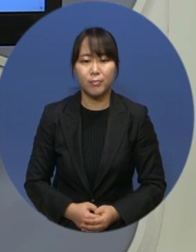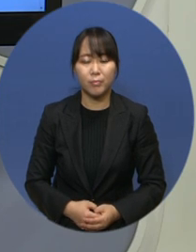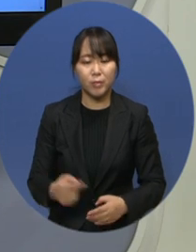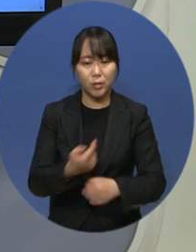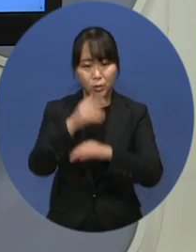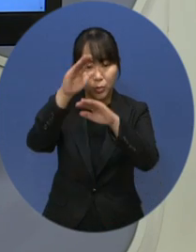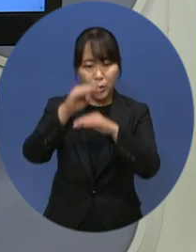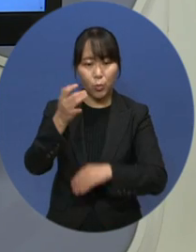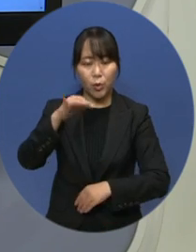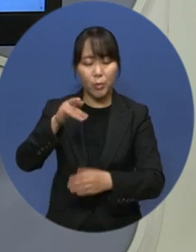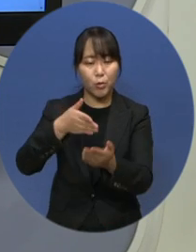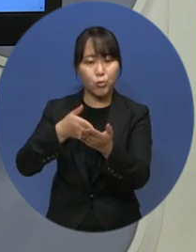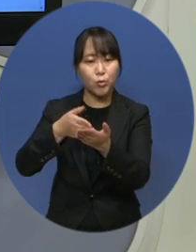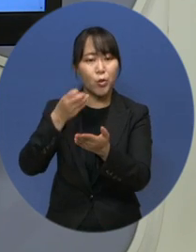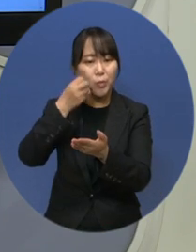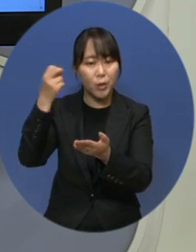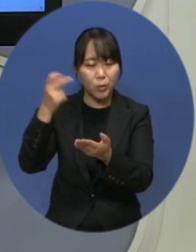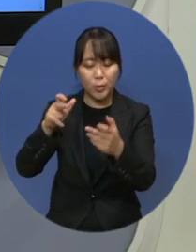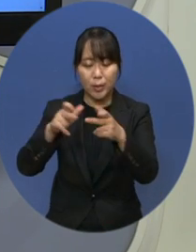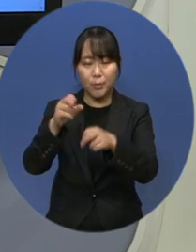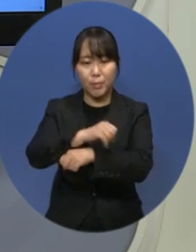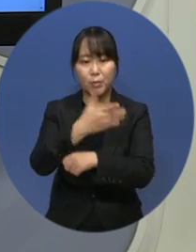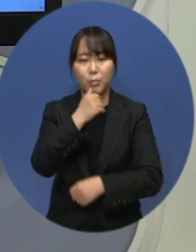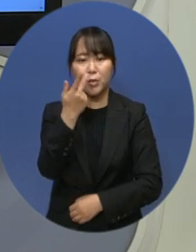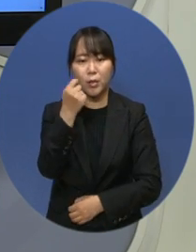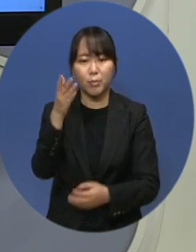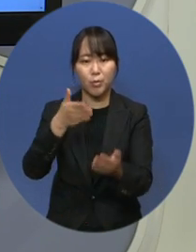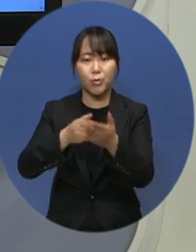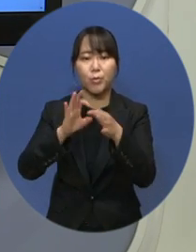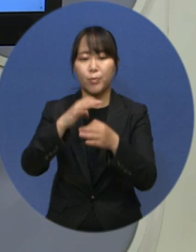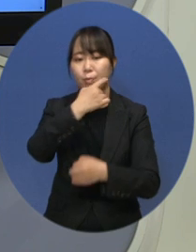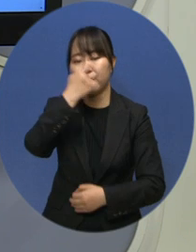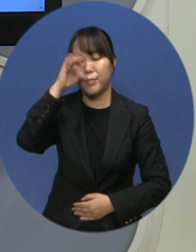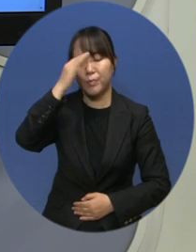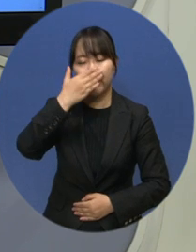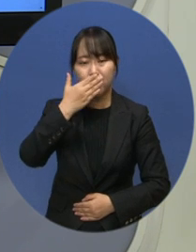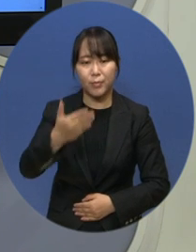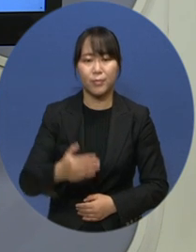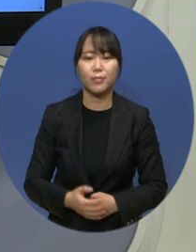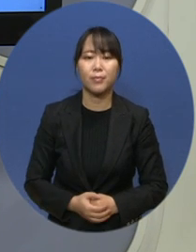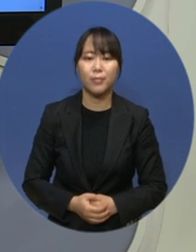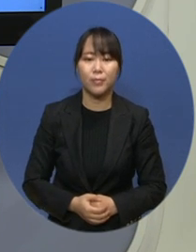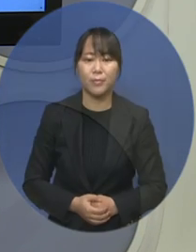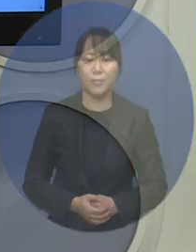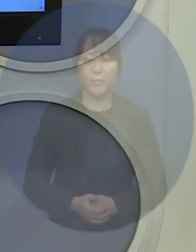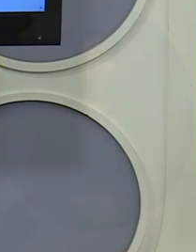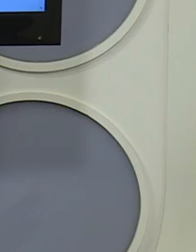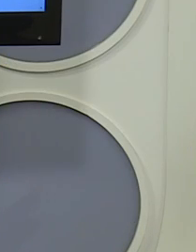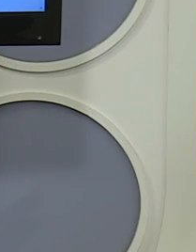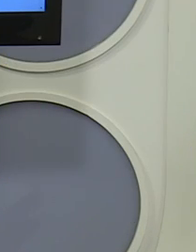이 밖에 자세한 사항은 웰피어뉴스 홈페이지와 장애인신문, 복지TV뉴스를 통해 확인할 수 있습니다.